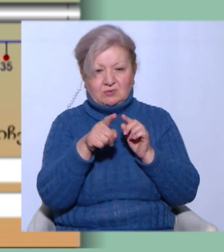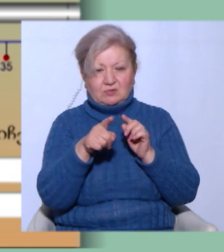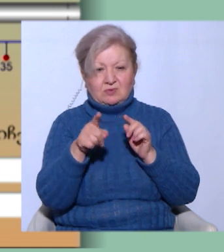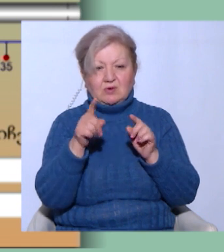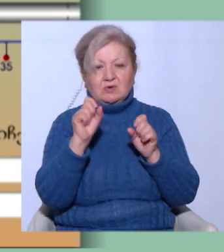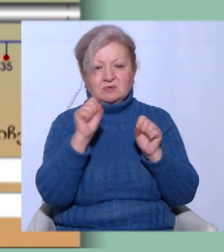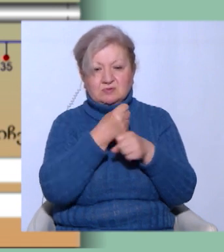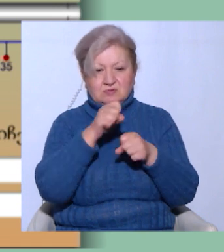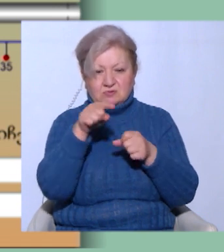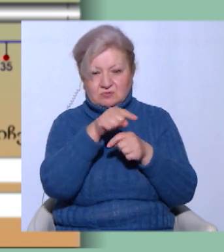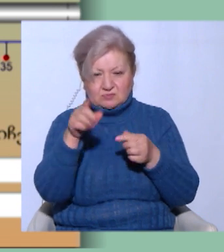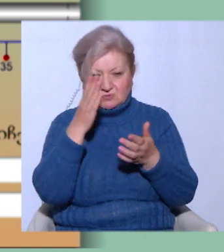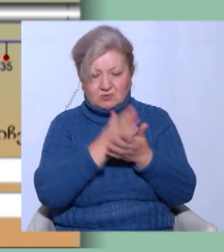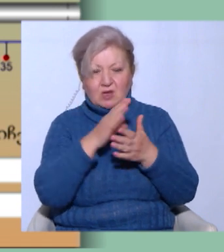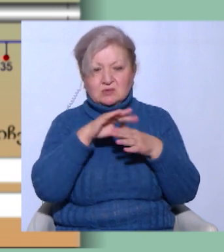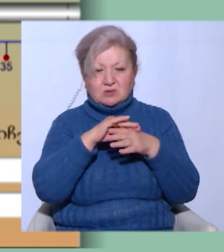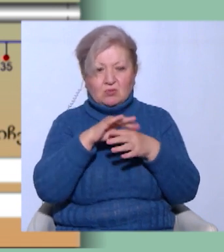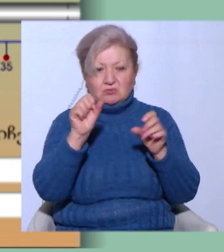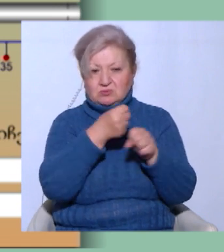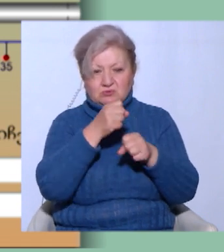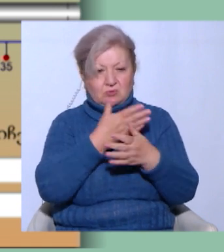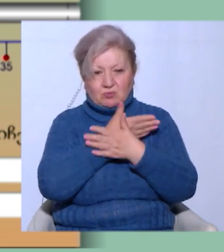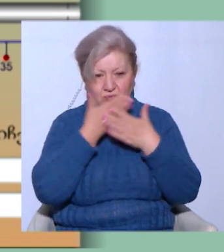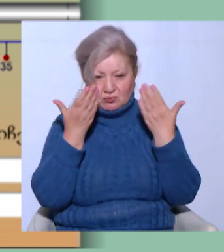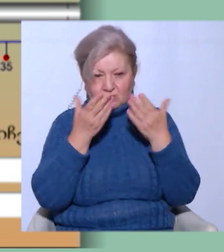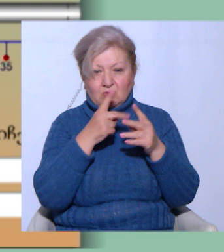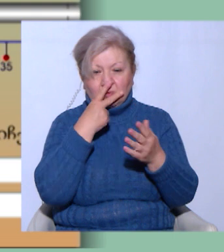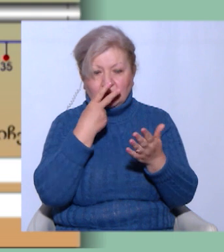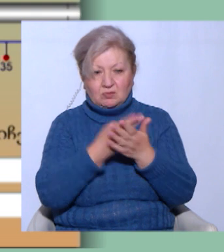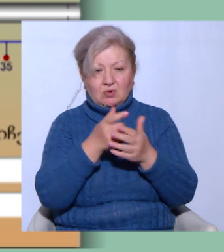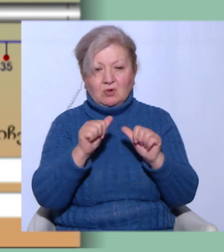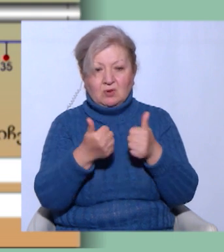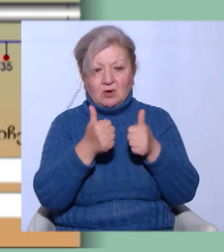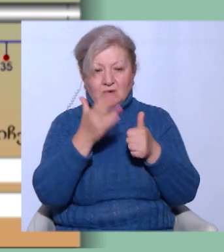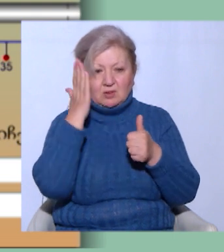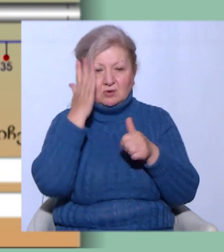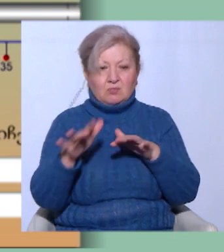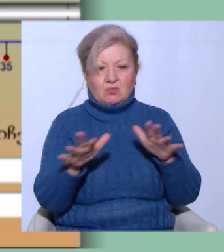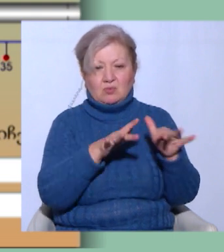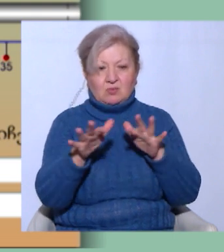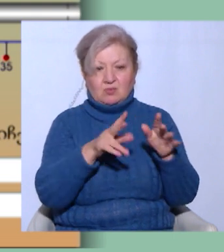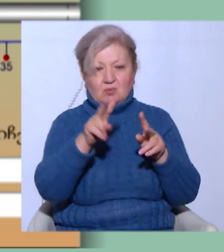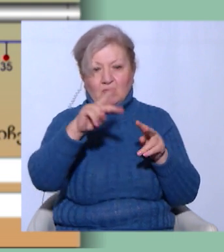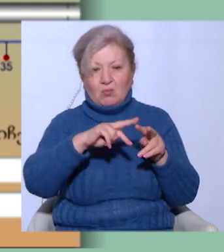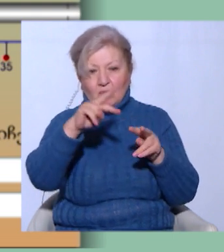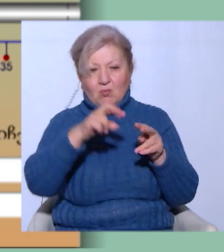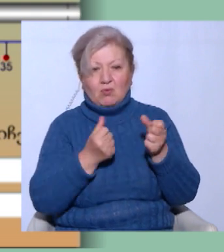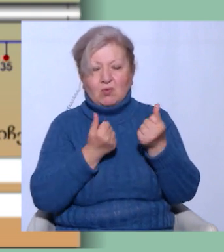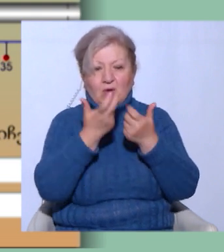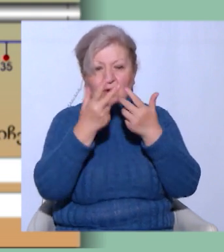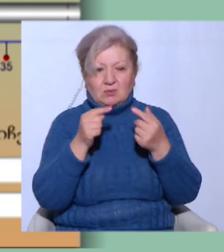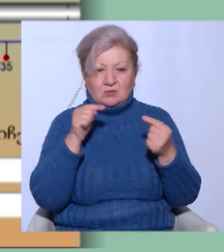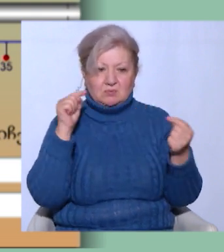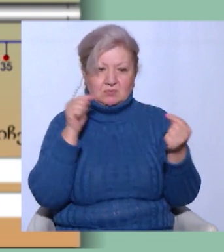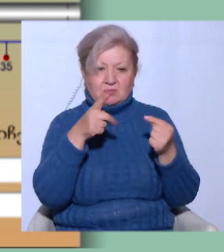ამ ოფციებში ახლა პლატფორმის სიჩქარე გვაქვს, სხეულის სიჩქარე ჯერ არ გვაქვს და შევხედოთ რანაირად იქნება მოძრაობა